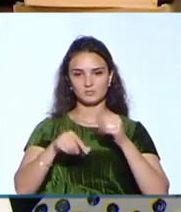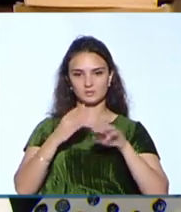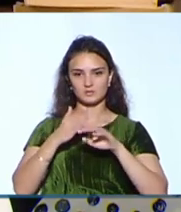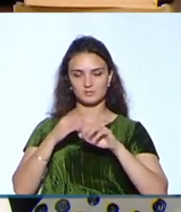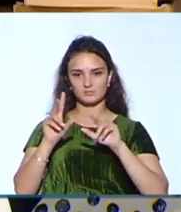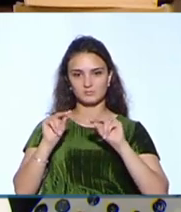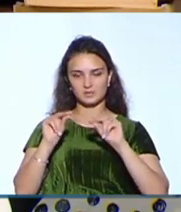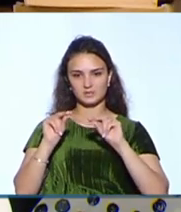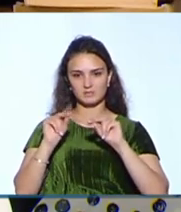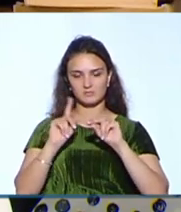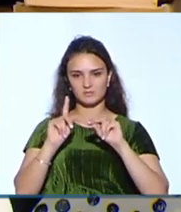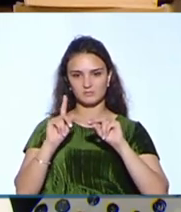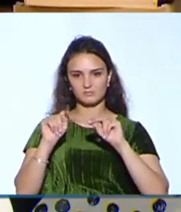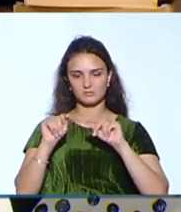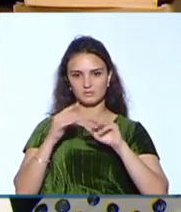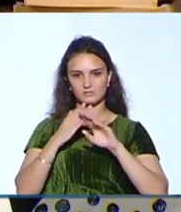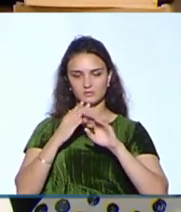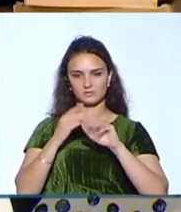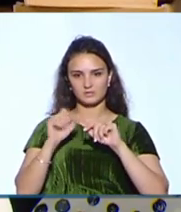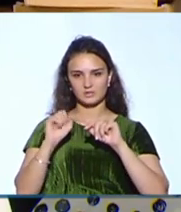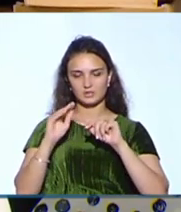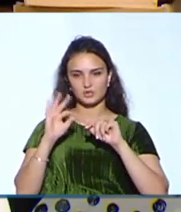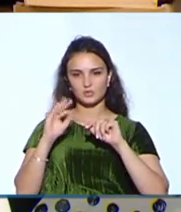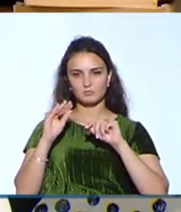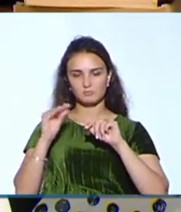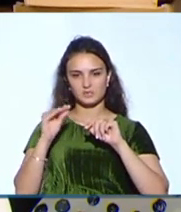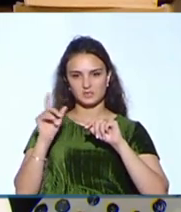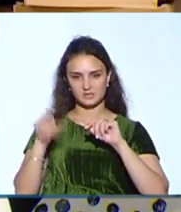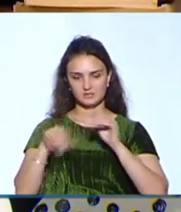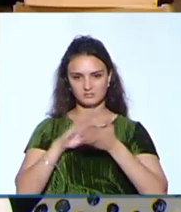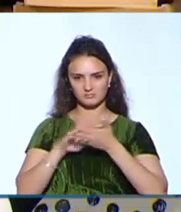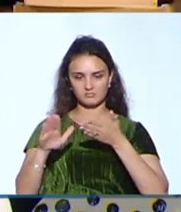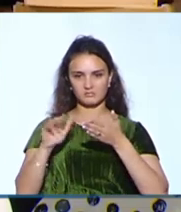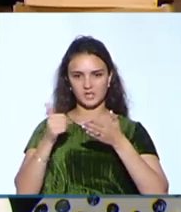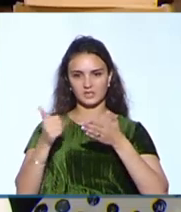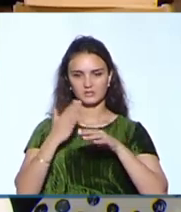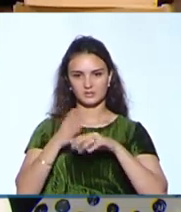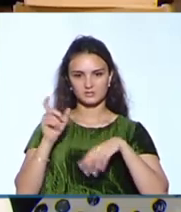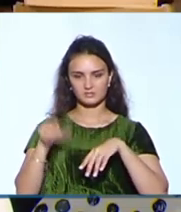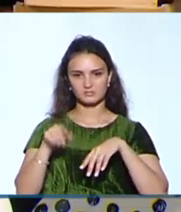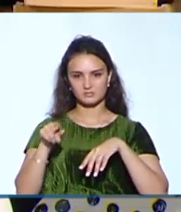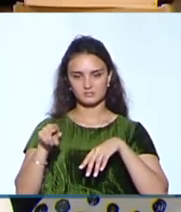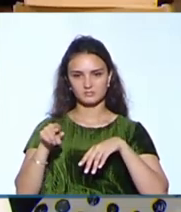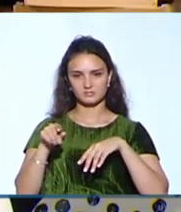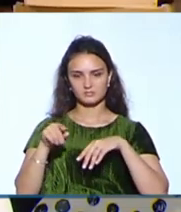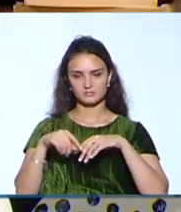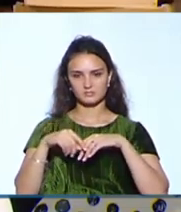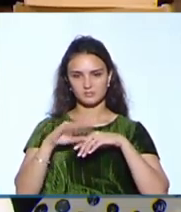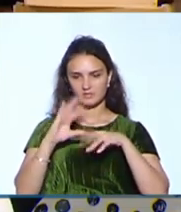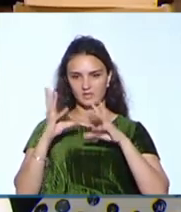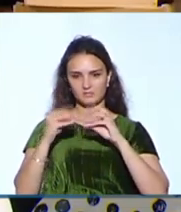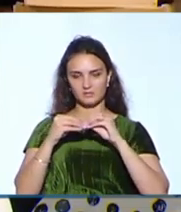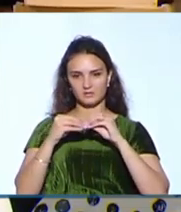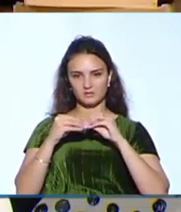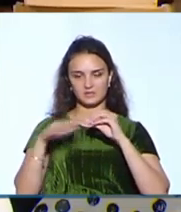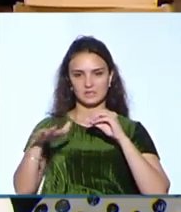აქვს ის ბედნიერება, რომ დაუშვათ არის ასტროფიზიკოსი და კარგად არის მოწყობილი ობსერვატორიაც და